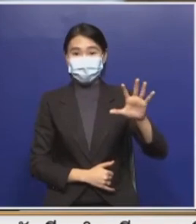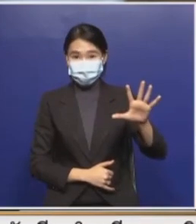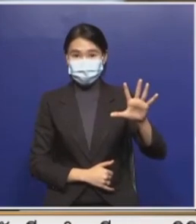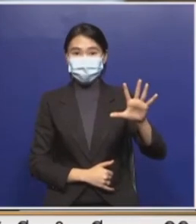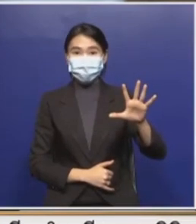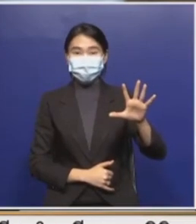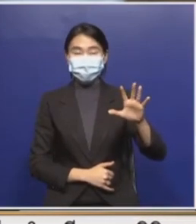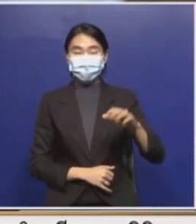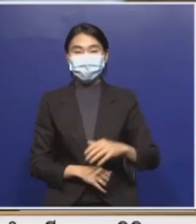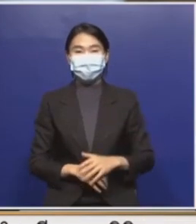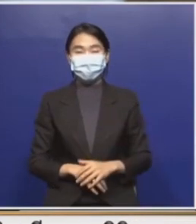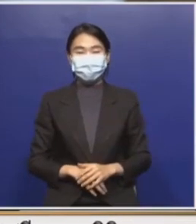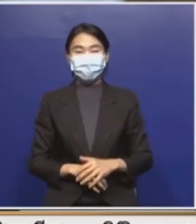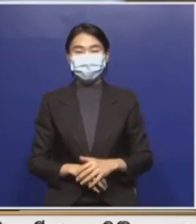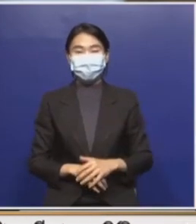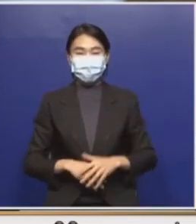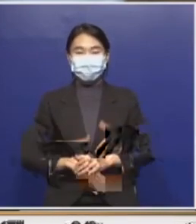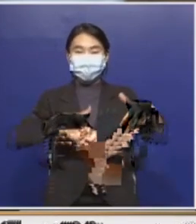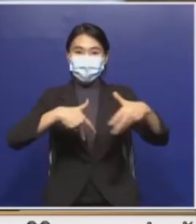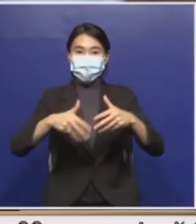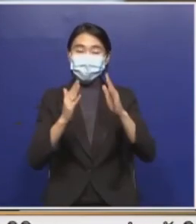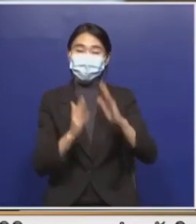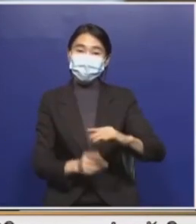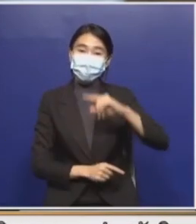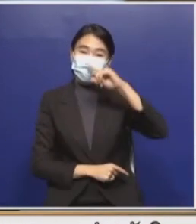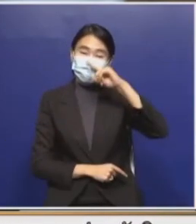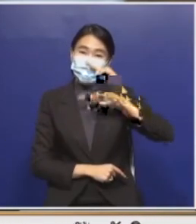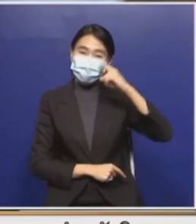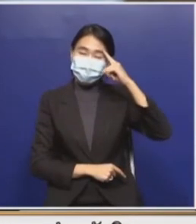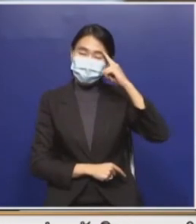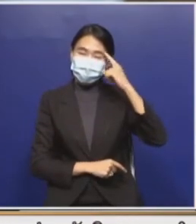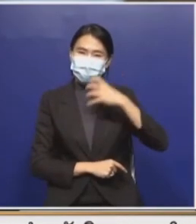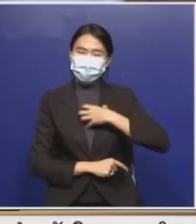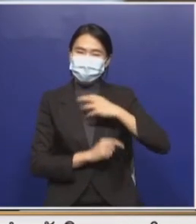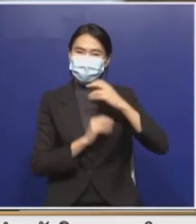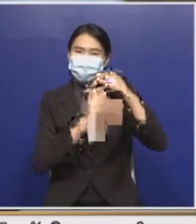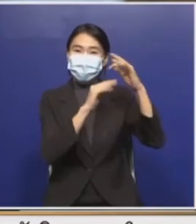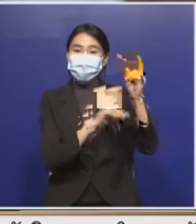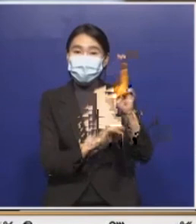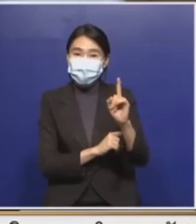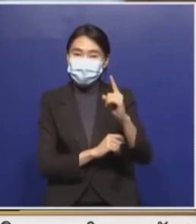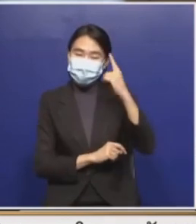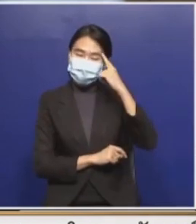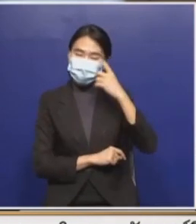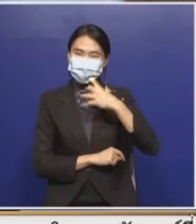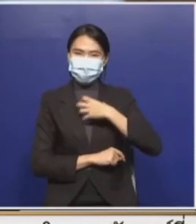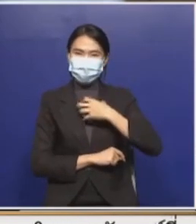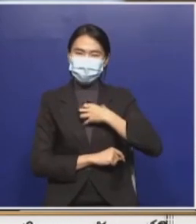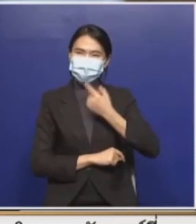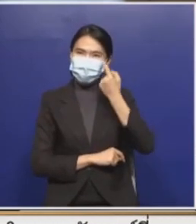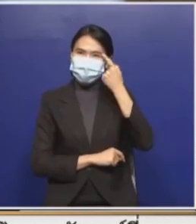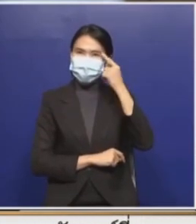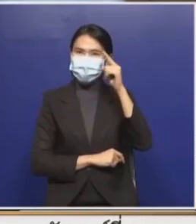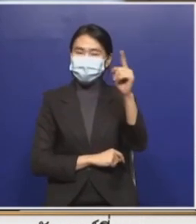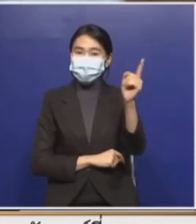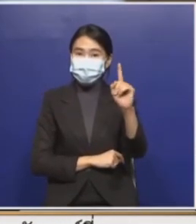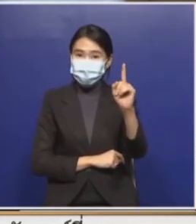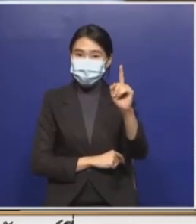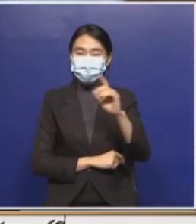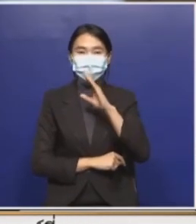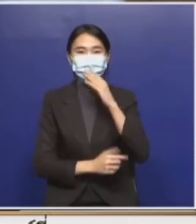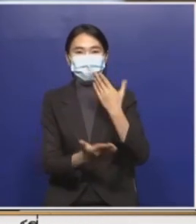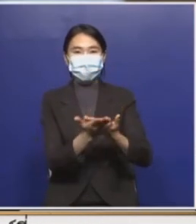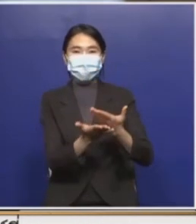2565นี้ประชาชนเขามีความคาดหวังเขามีความหวังว่างบประมา